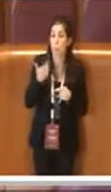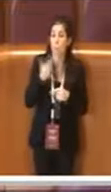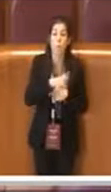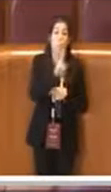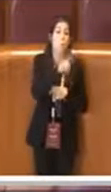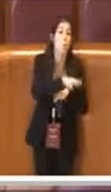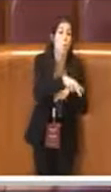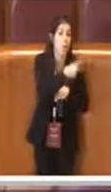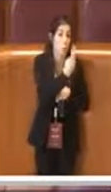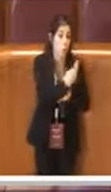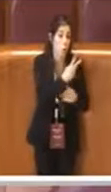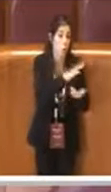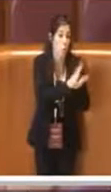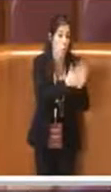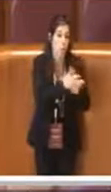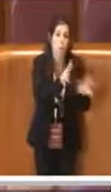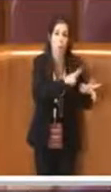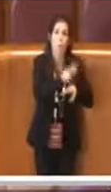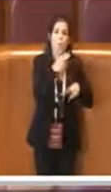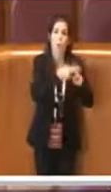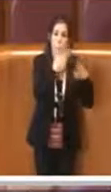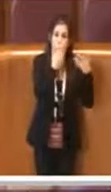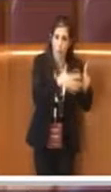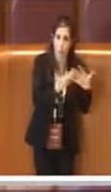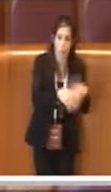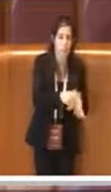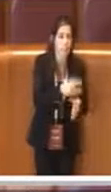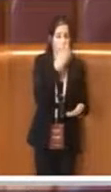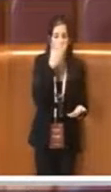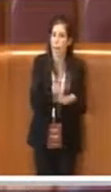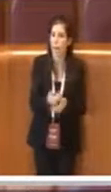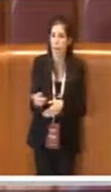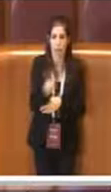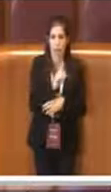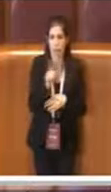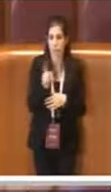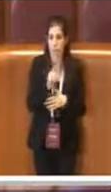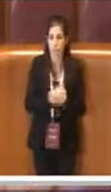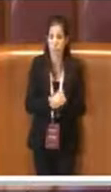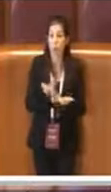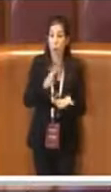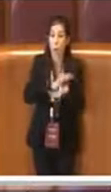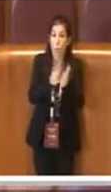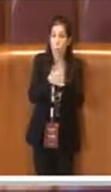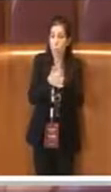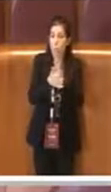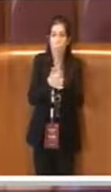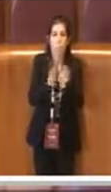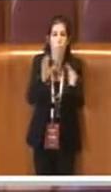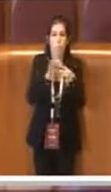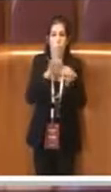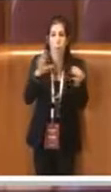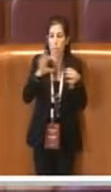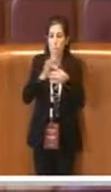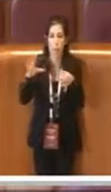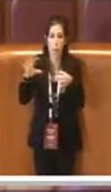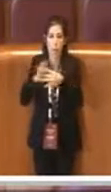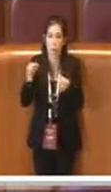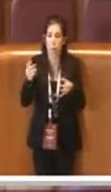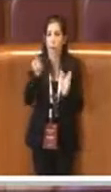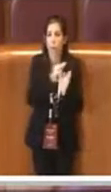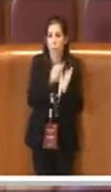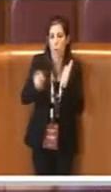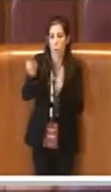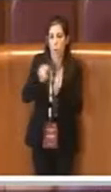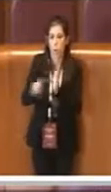non era adeguata. Dopodiché, questo ha portato alla disdetta delle convenzioni e abbiamo